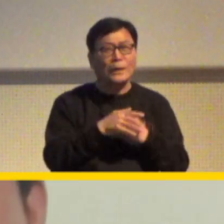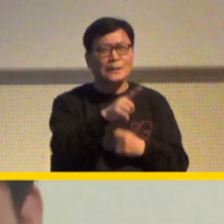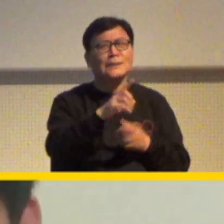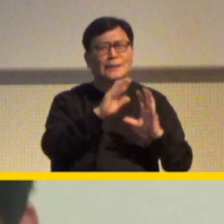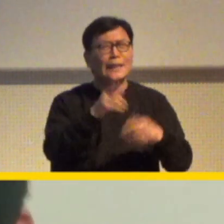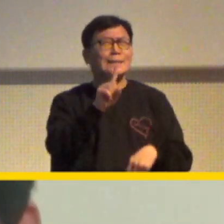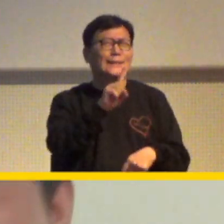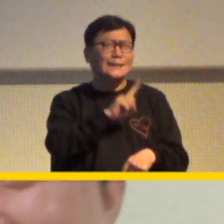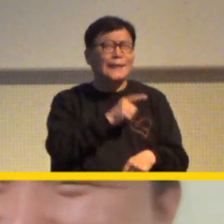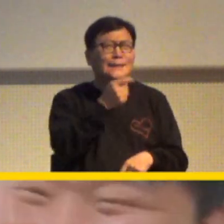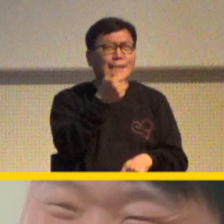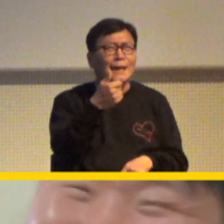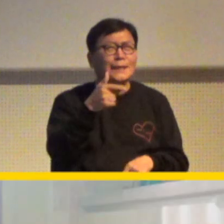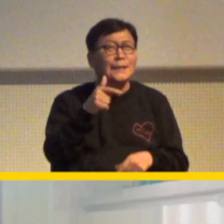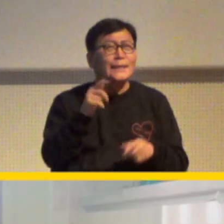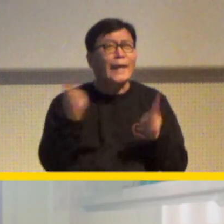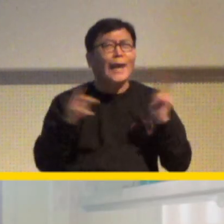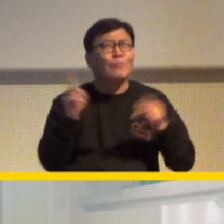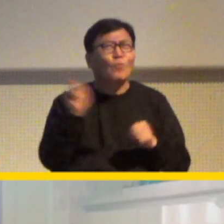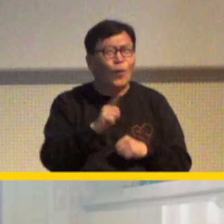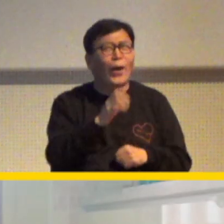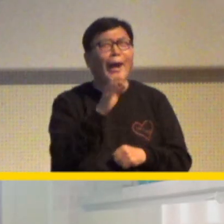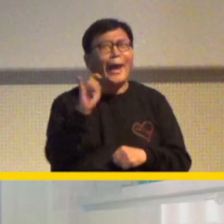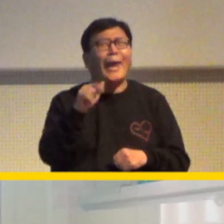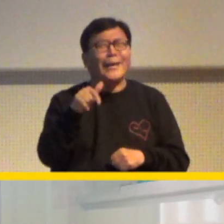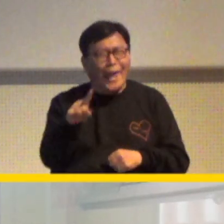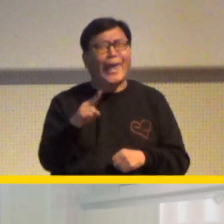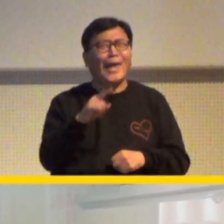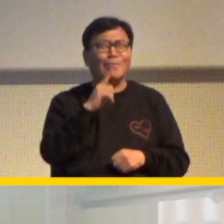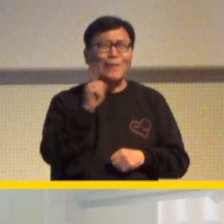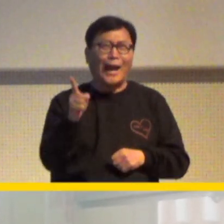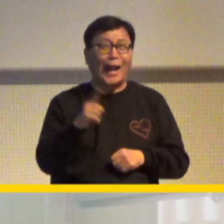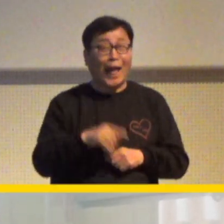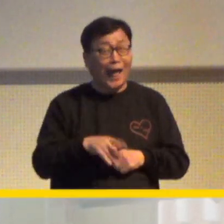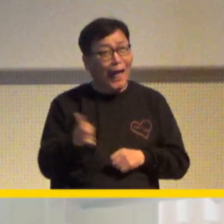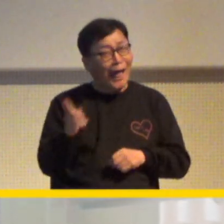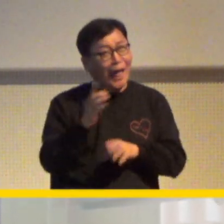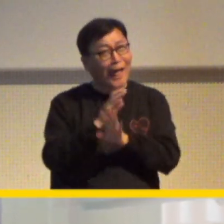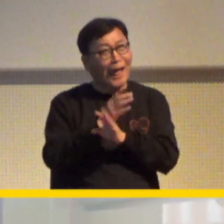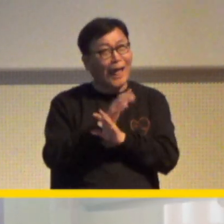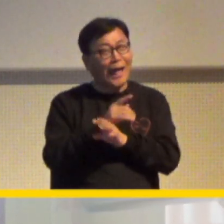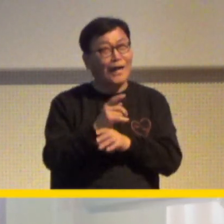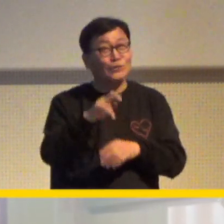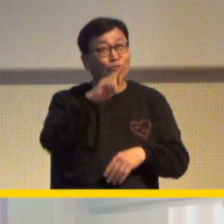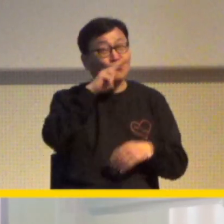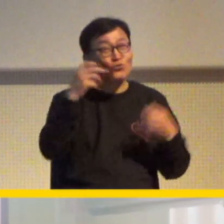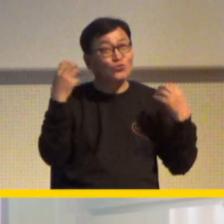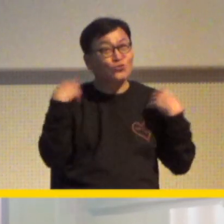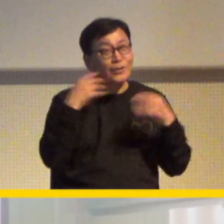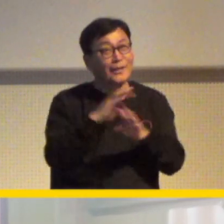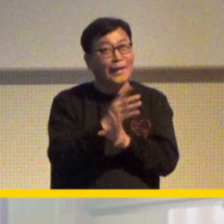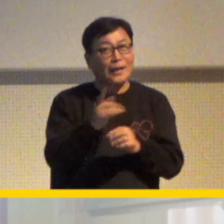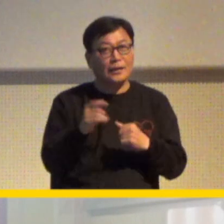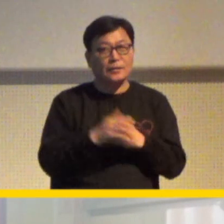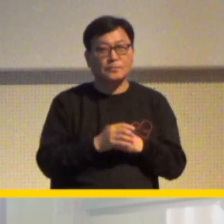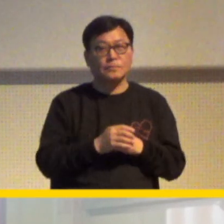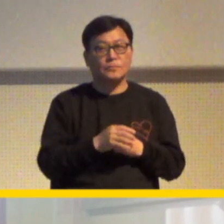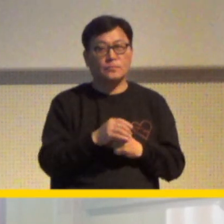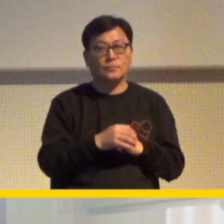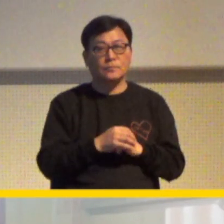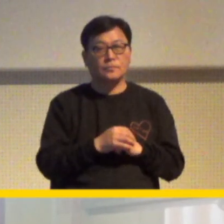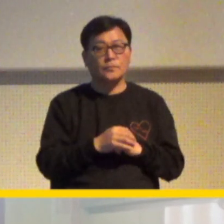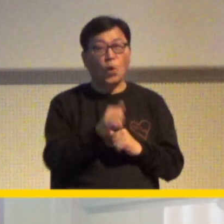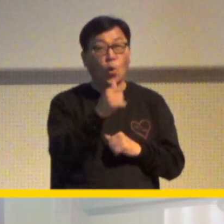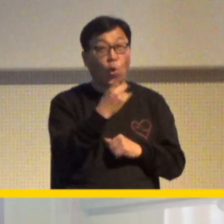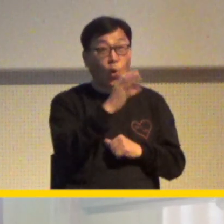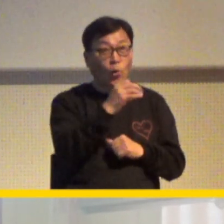애기에서 가장 잘 개는 승계 애기 아 저런 개그를 하시나요? 그렇죠. 교구청 개그. 아 송성도 세례자 유한 씨만 해주십니다.